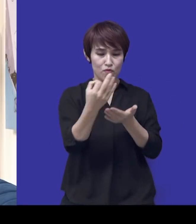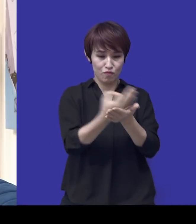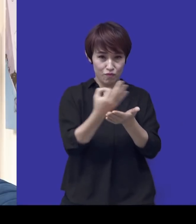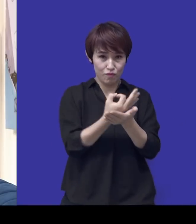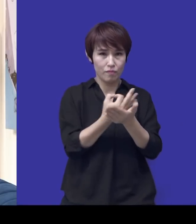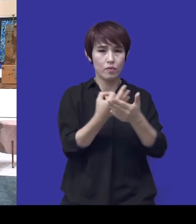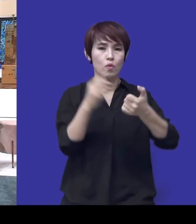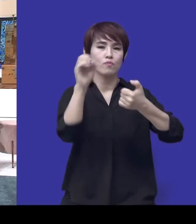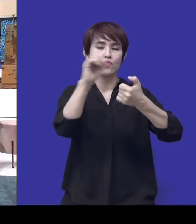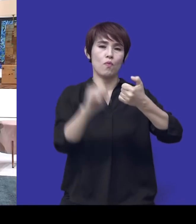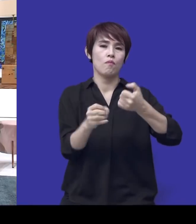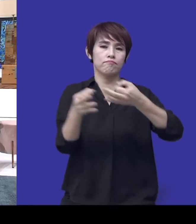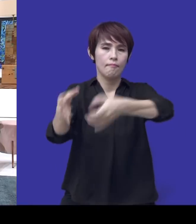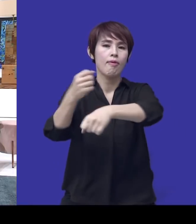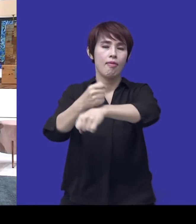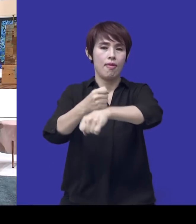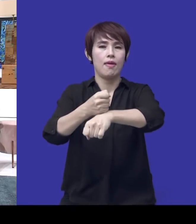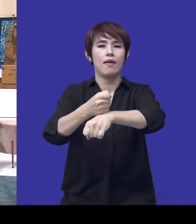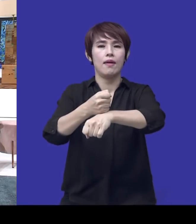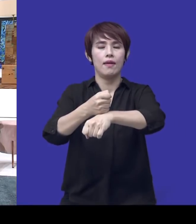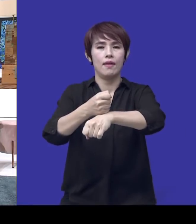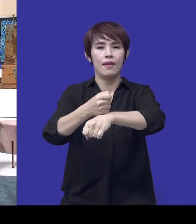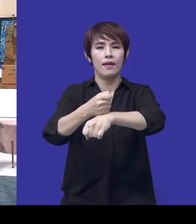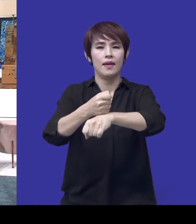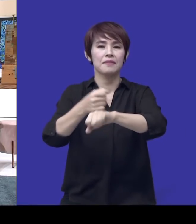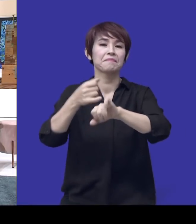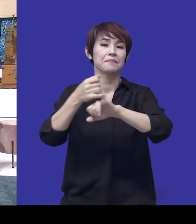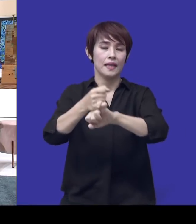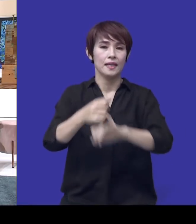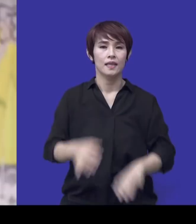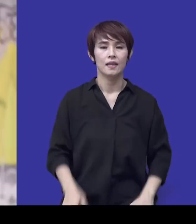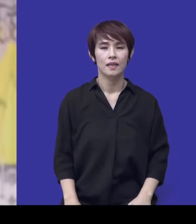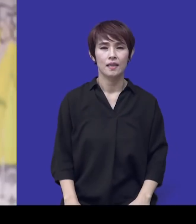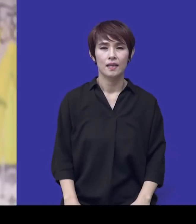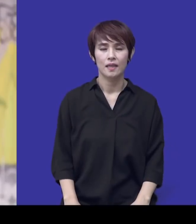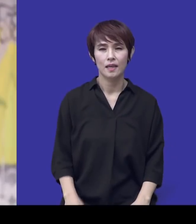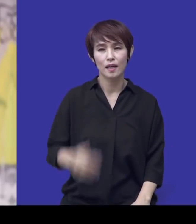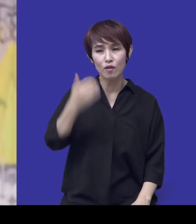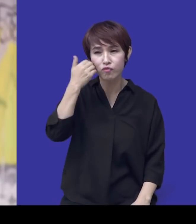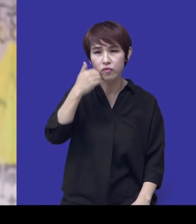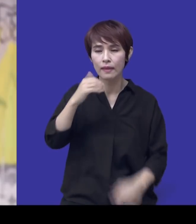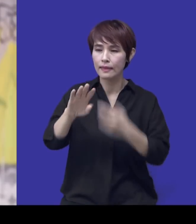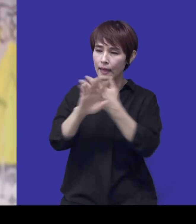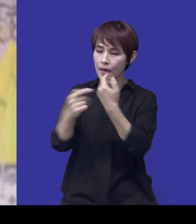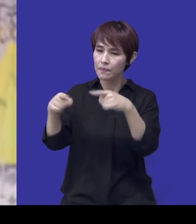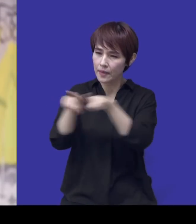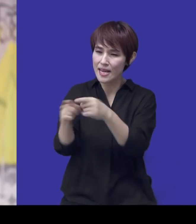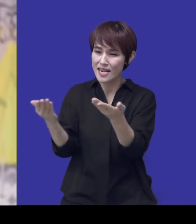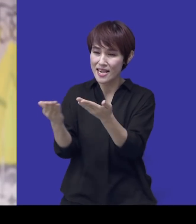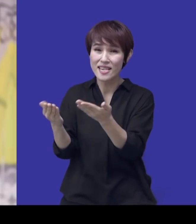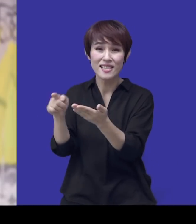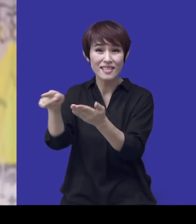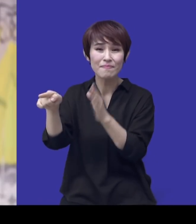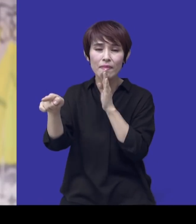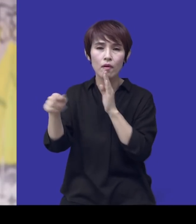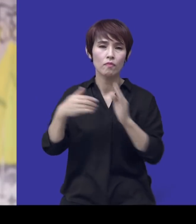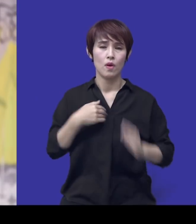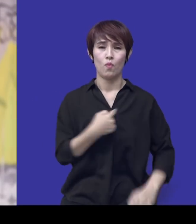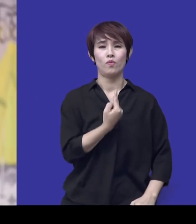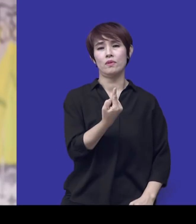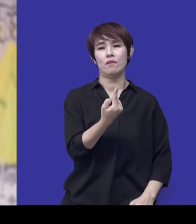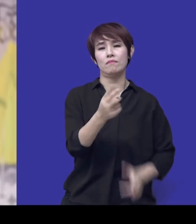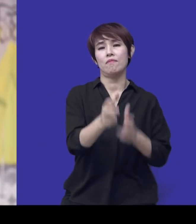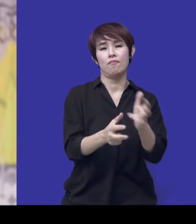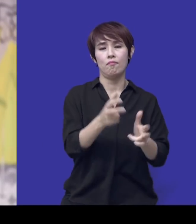왜냐면 저는 보통 다른 사람들 창업들 많이 동업하잖아요. 네. 근데 저는 혼자 했고 이거를 그냥 누군가 동업을